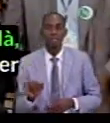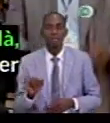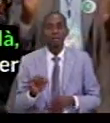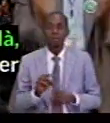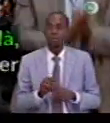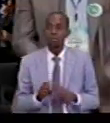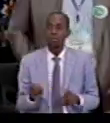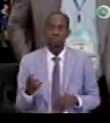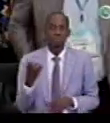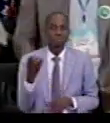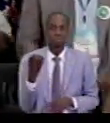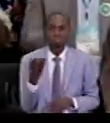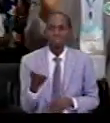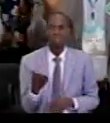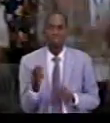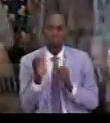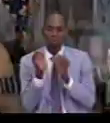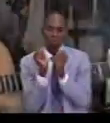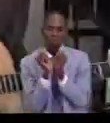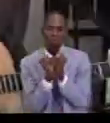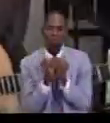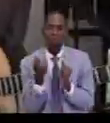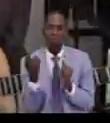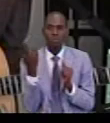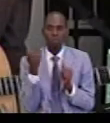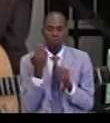Des captifs furent